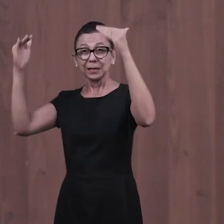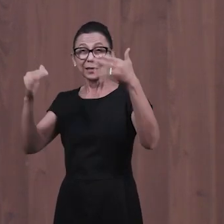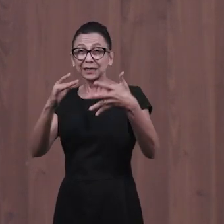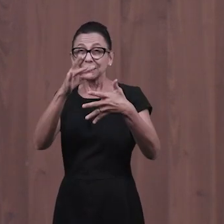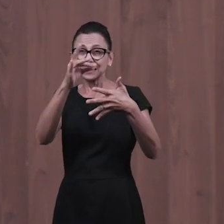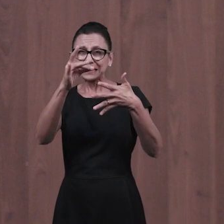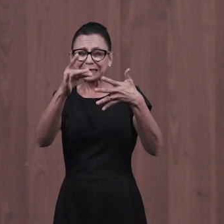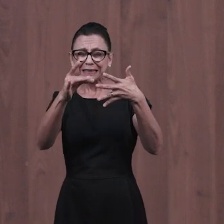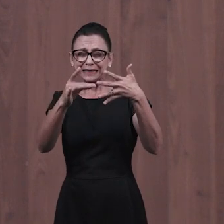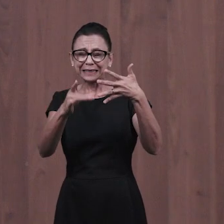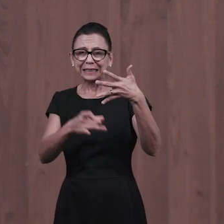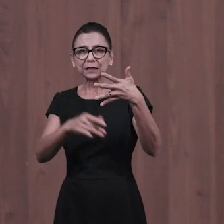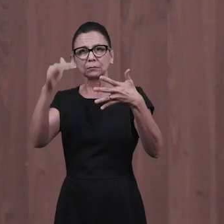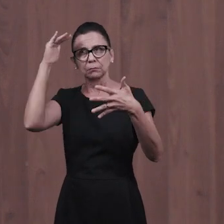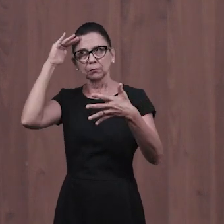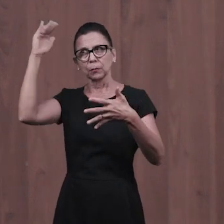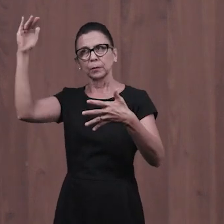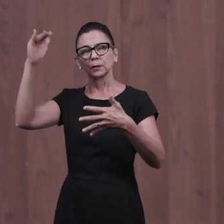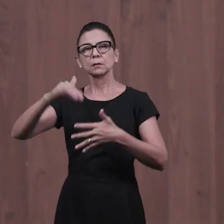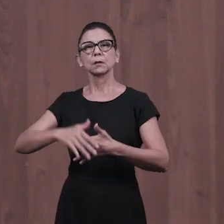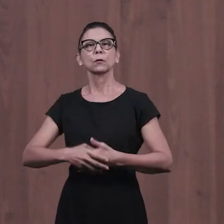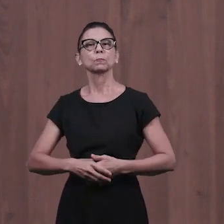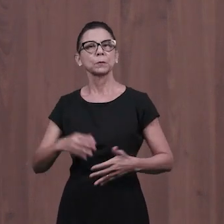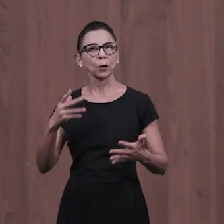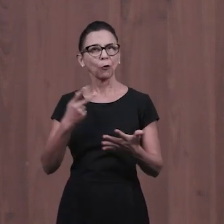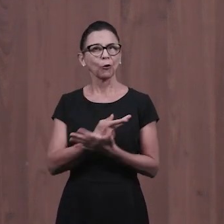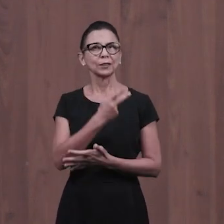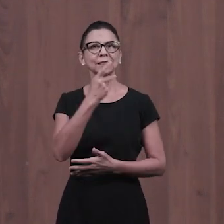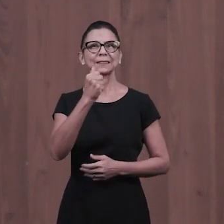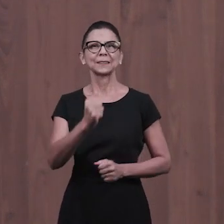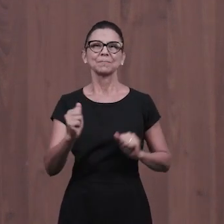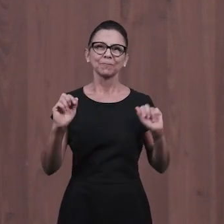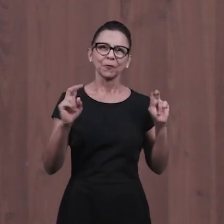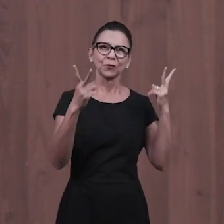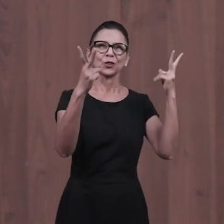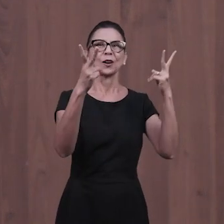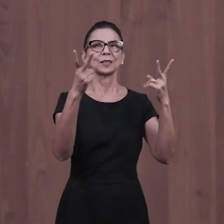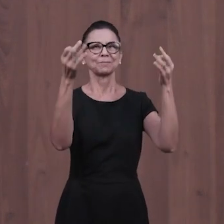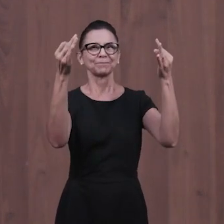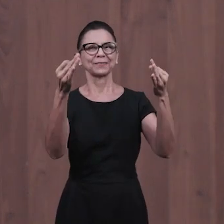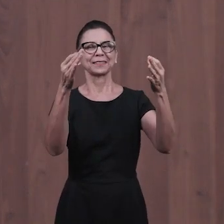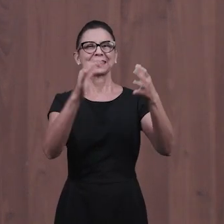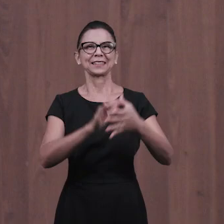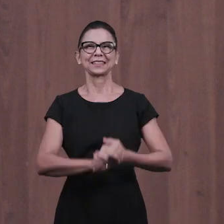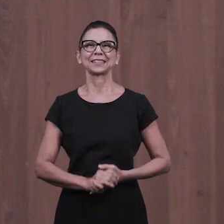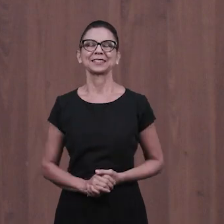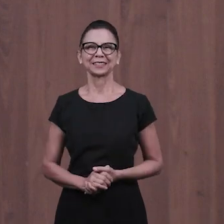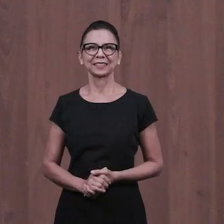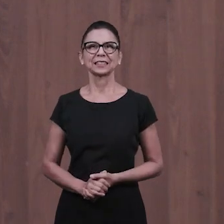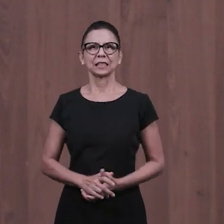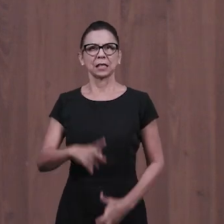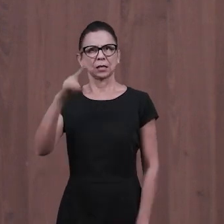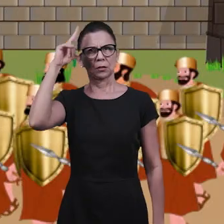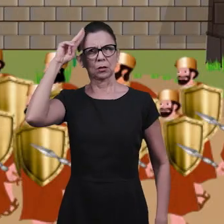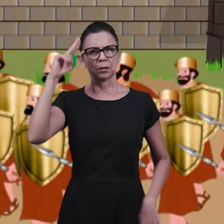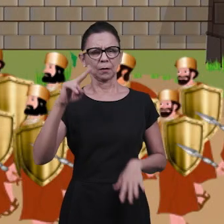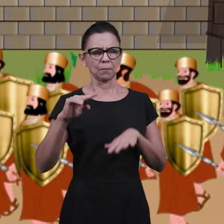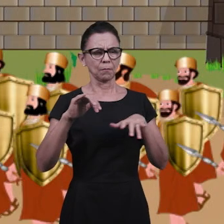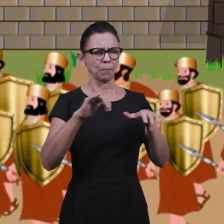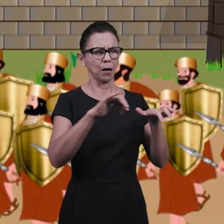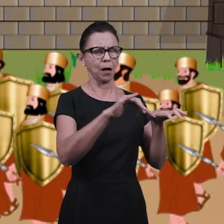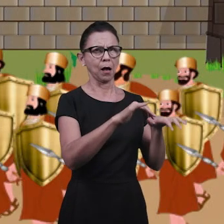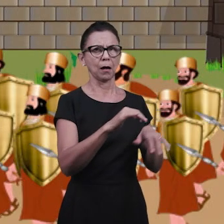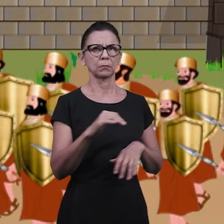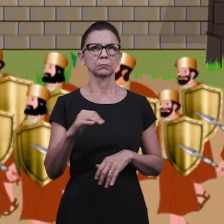le Seigneur a dit. Et pour cela, la victoire a été certaine. Les soldats sont